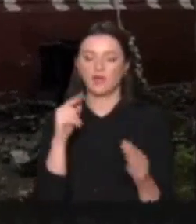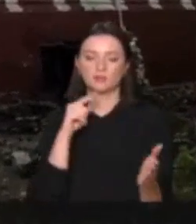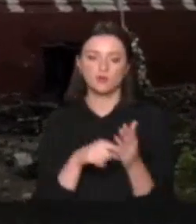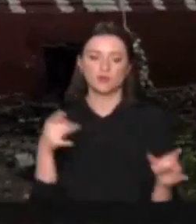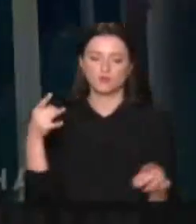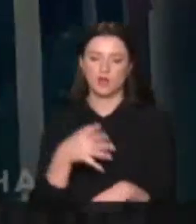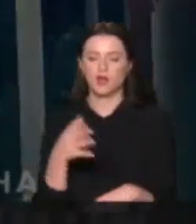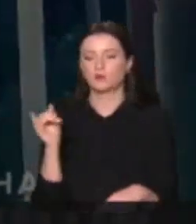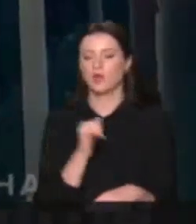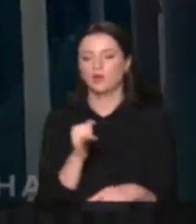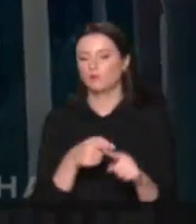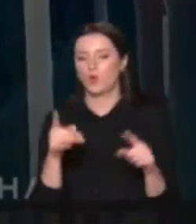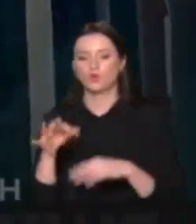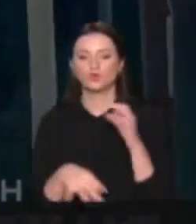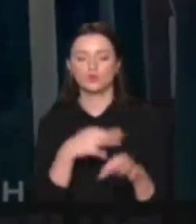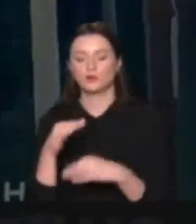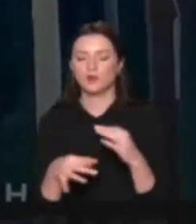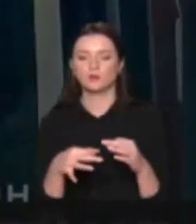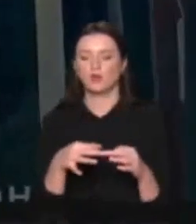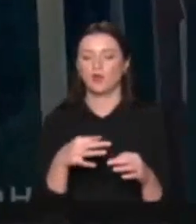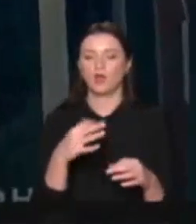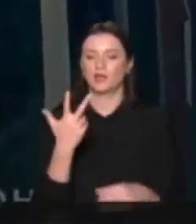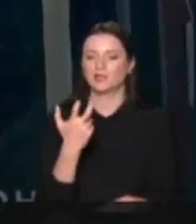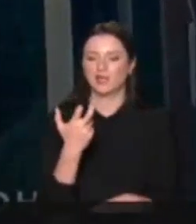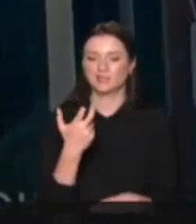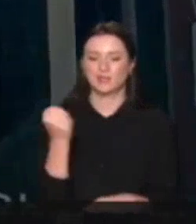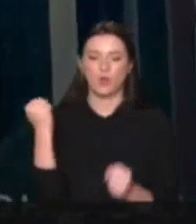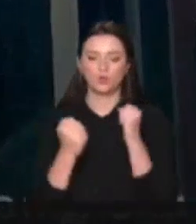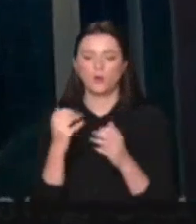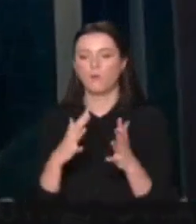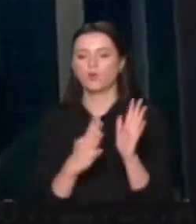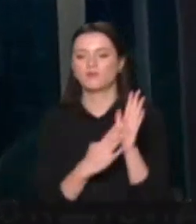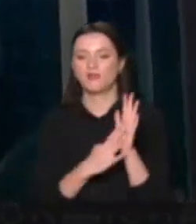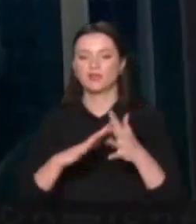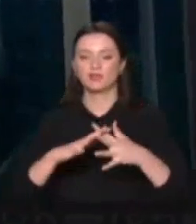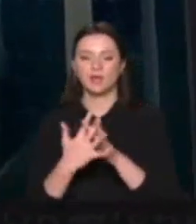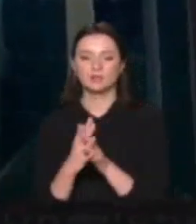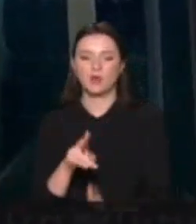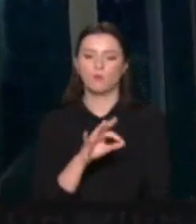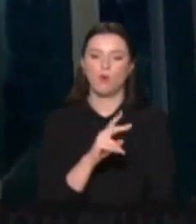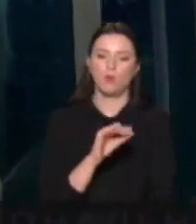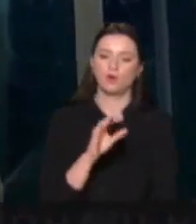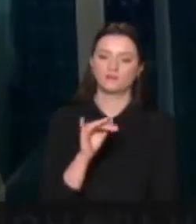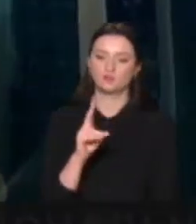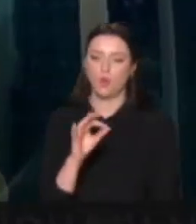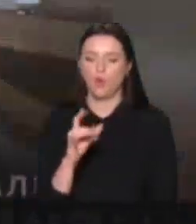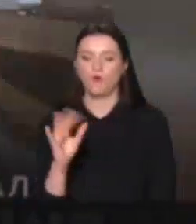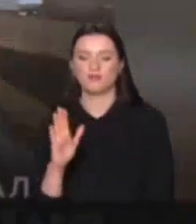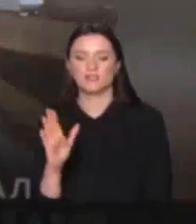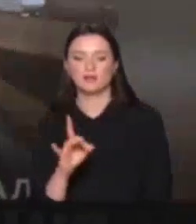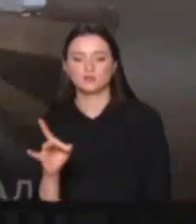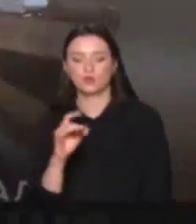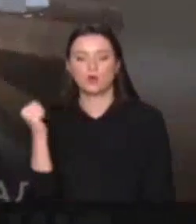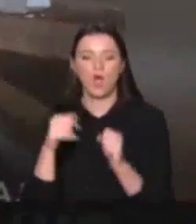вщент. Упродовж доби росіяни завдали понад 300 ударів по 9 населених пунктах Пологівського та Васильівського районів. Били з